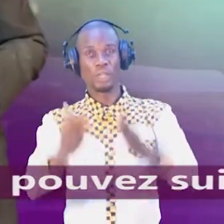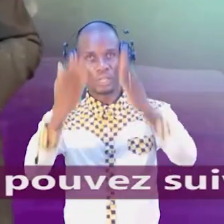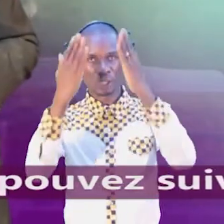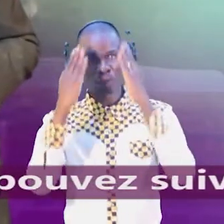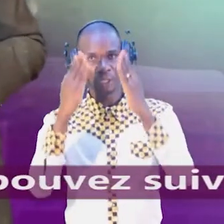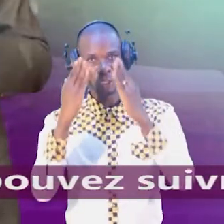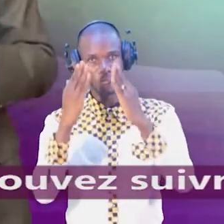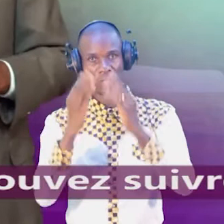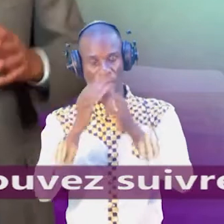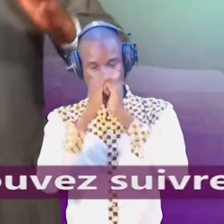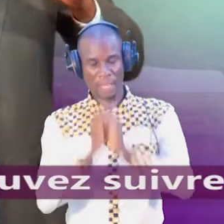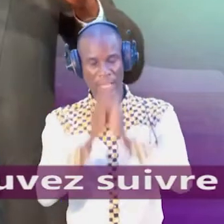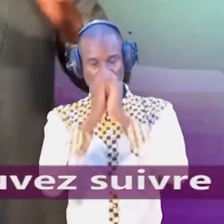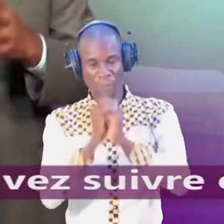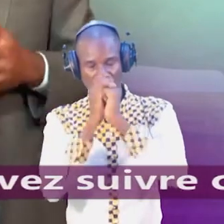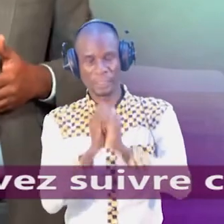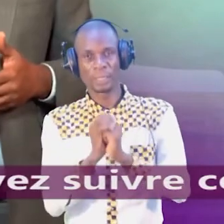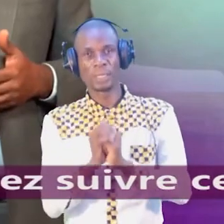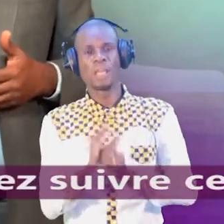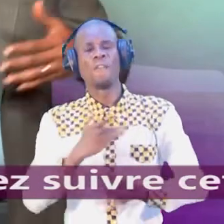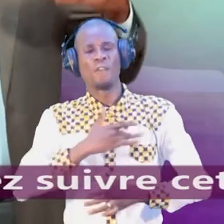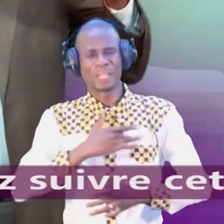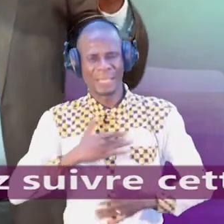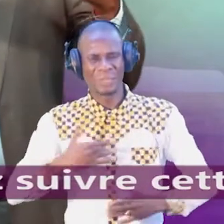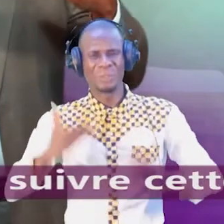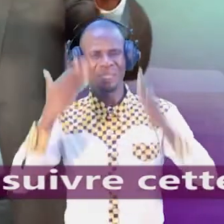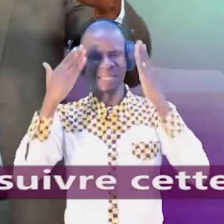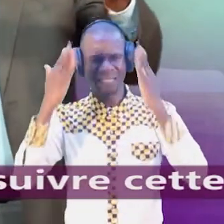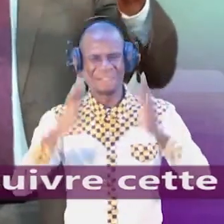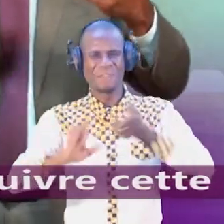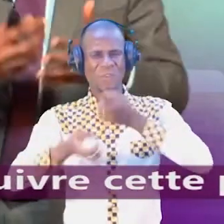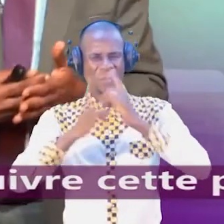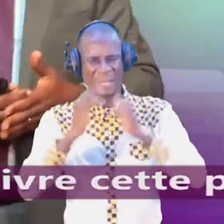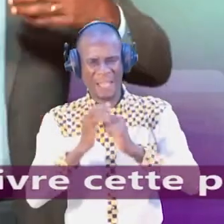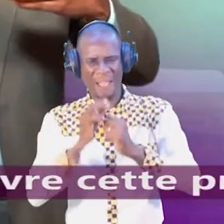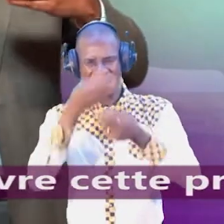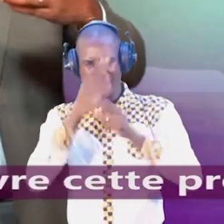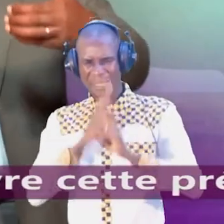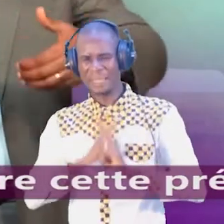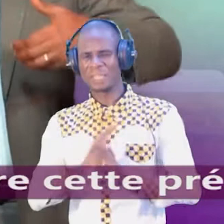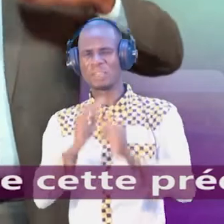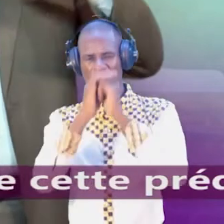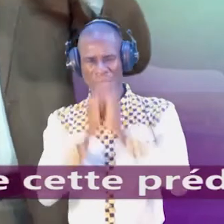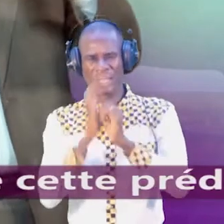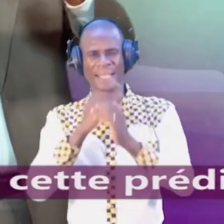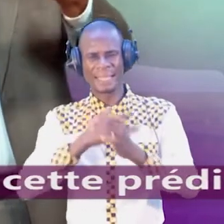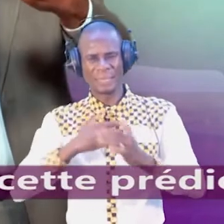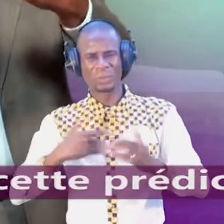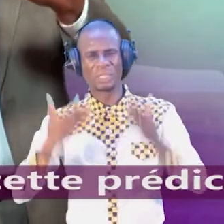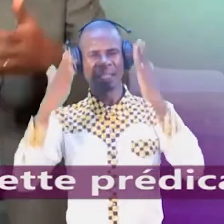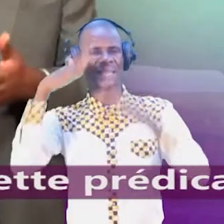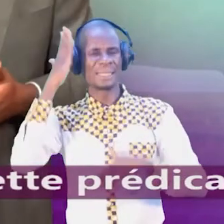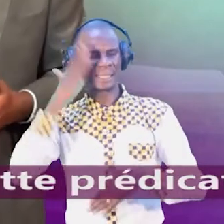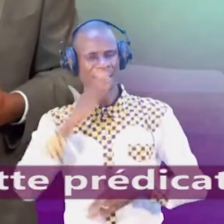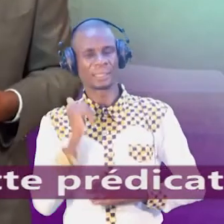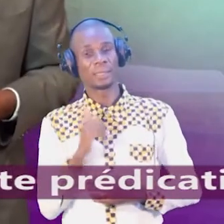montre que Dieu est un Dieu. Thomas Paul, il y a mon cousin qui l'a dit, Nzambe, Azalin Nzambe a commis mia, Azalin Nzambe a copé